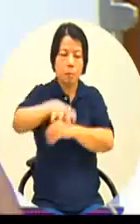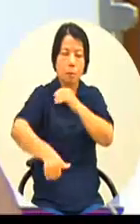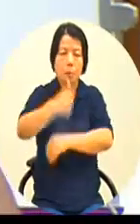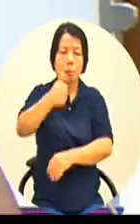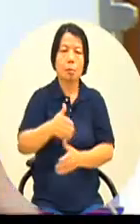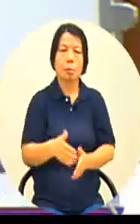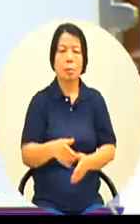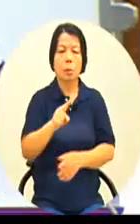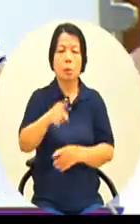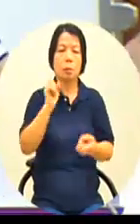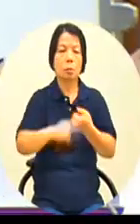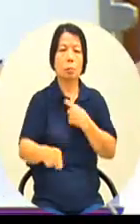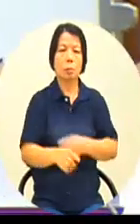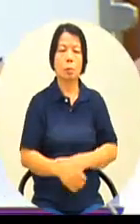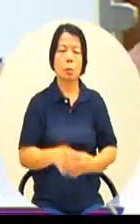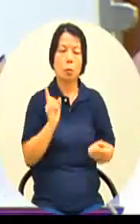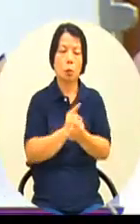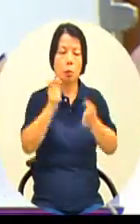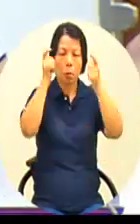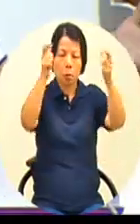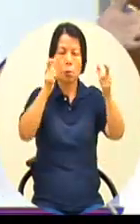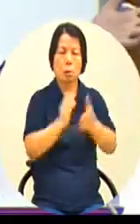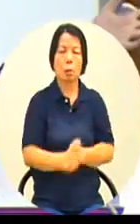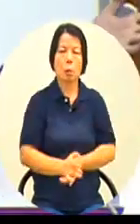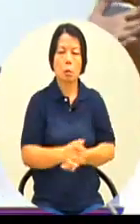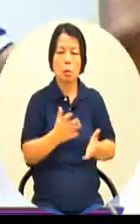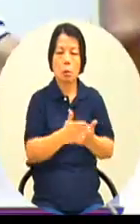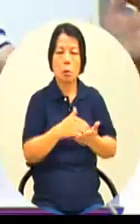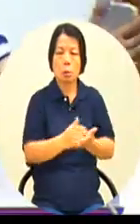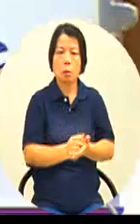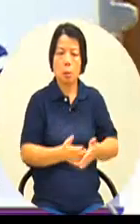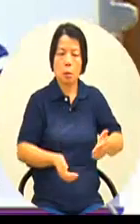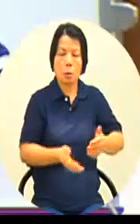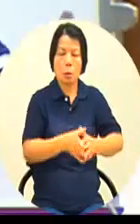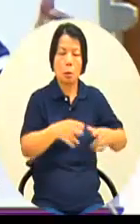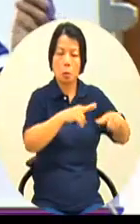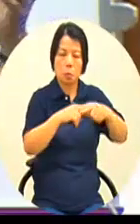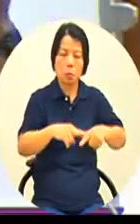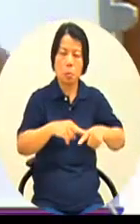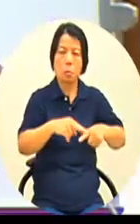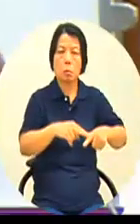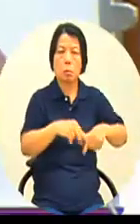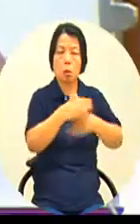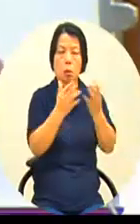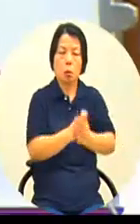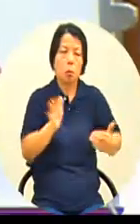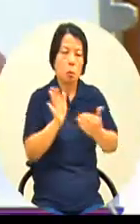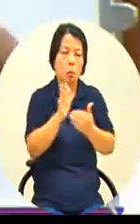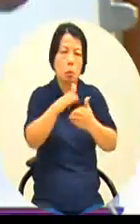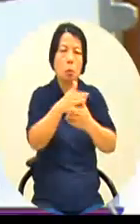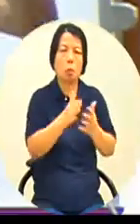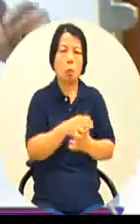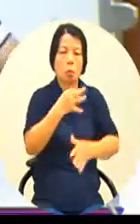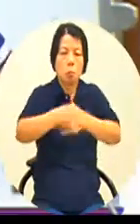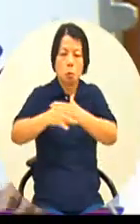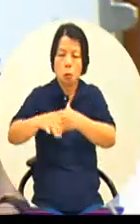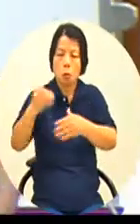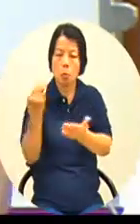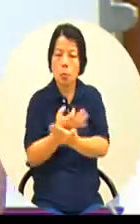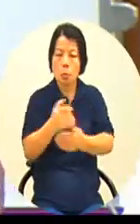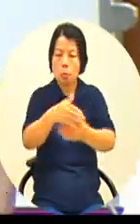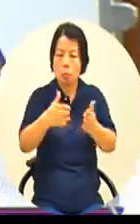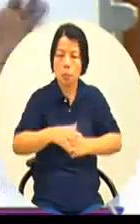这个也不好啊，这个对我们高雄有行销有所阻碍的。有关的政务官啊，就要主动排